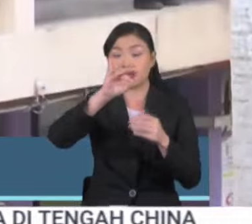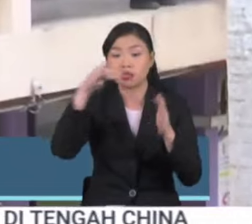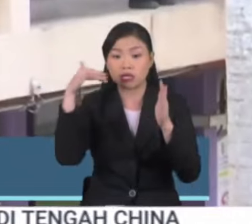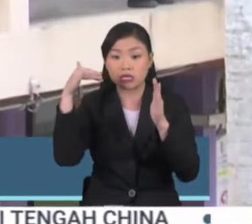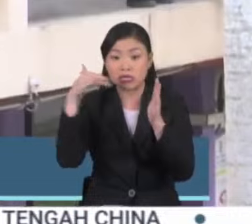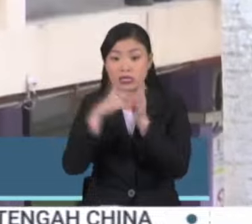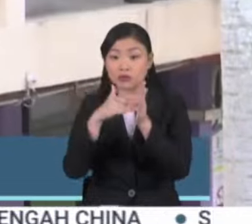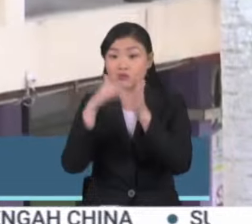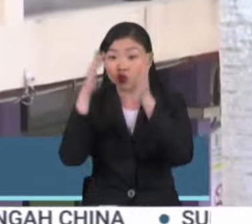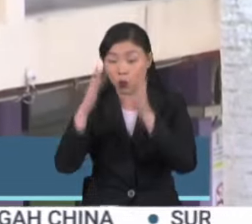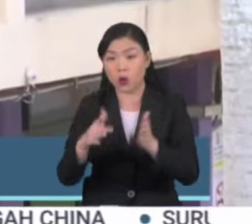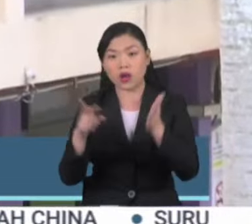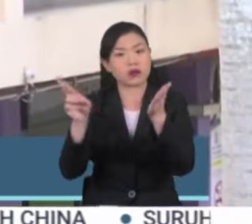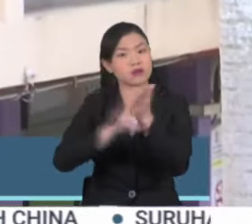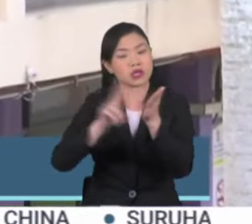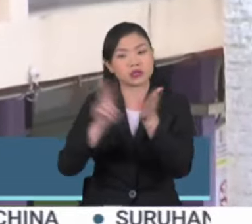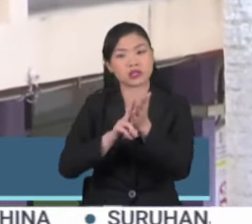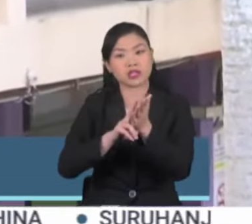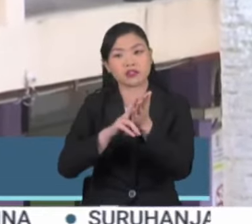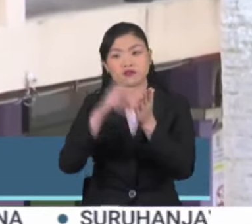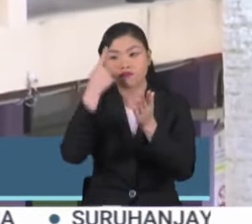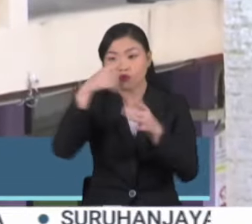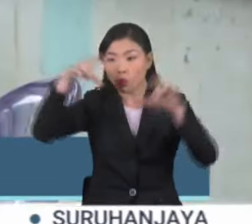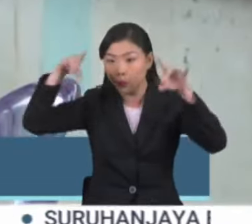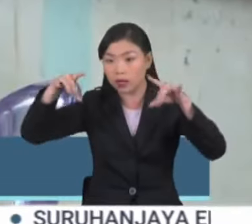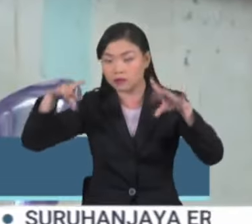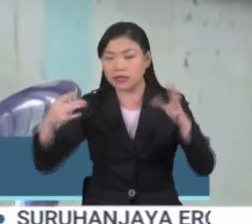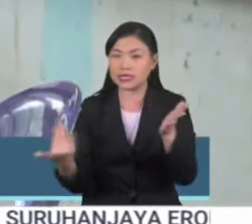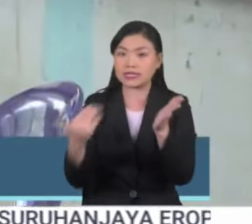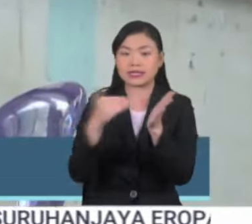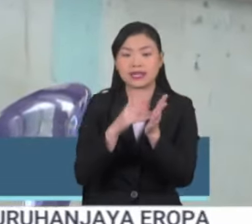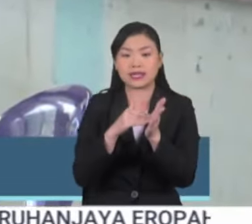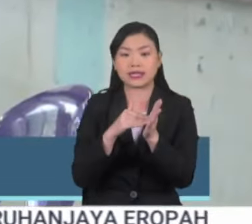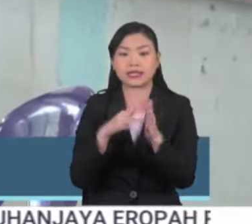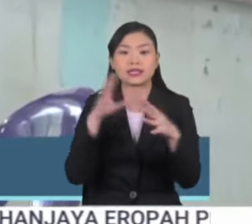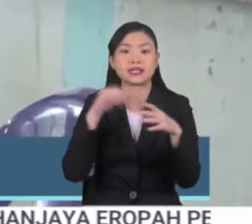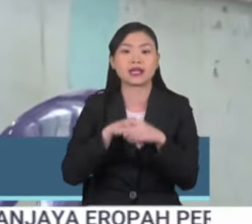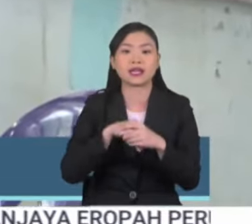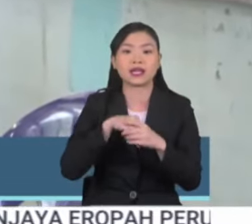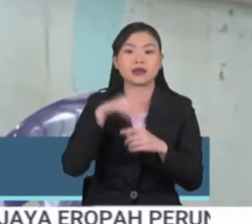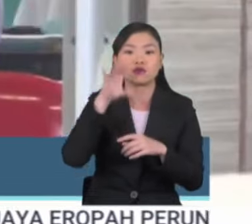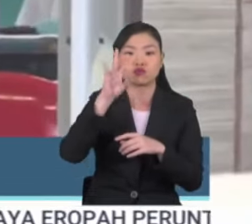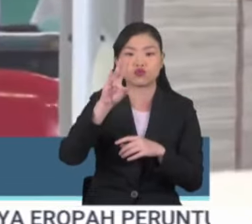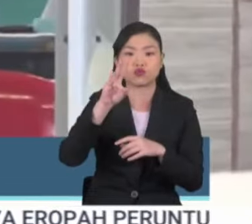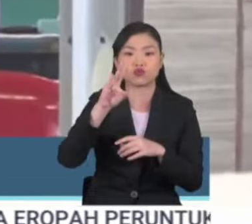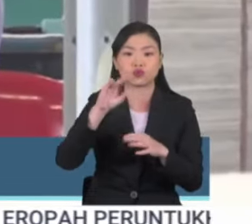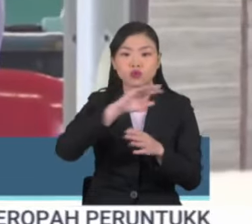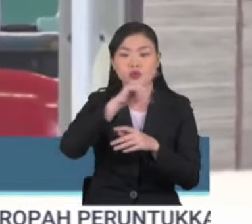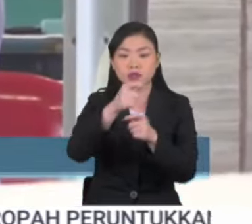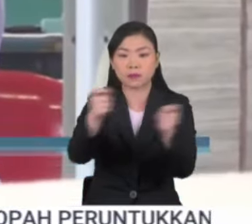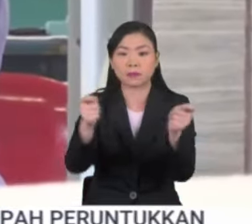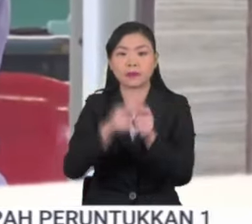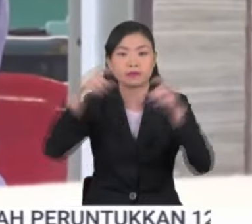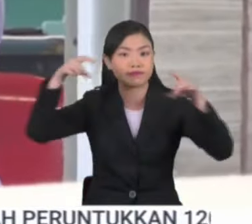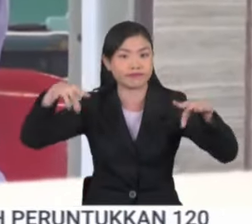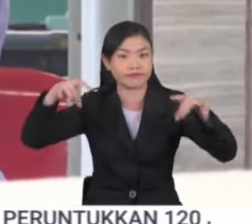8,195 calon mendaftar untuk menduduki pemeriksaan itu di 187 pusat pemeriksaan di seluruh negara.